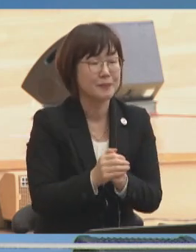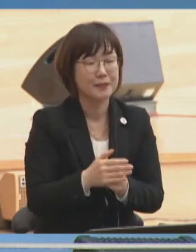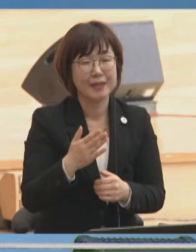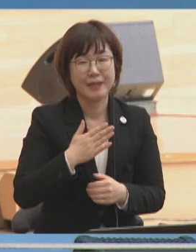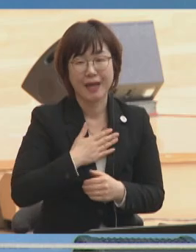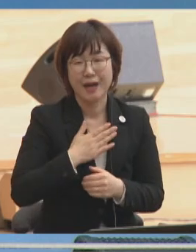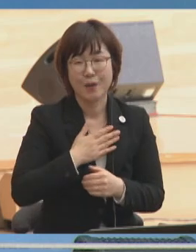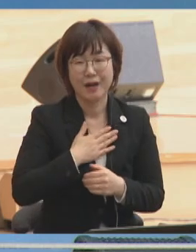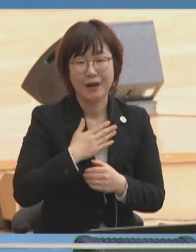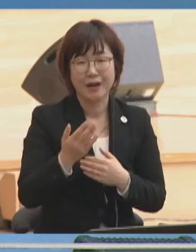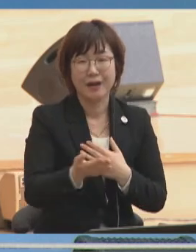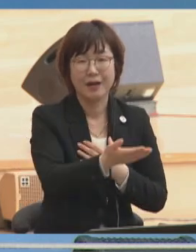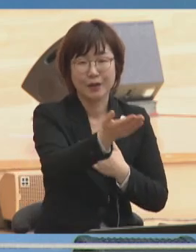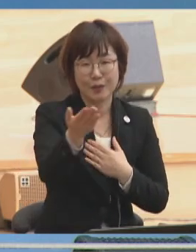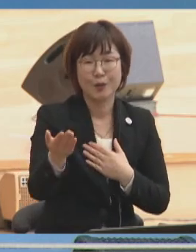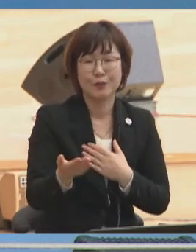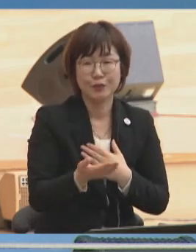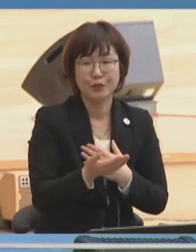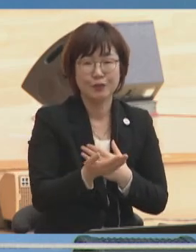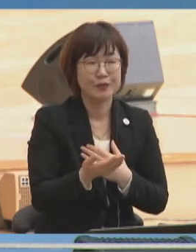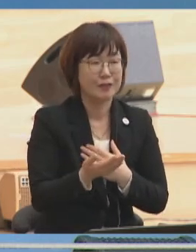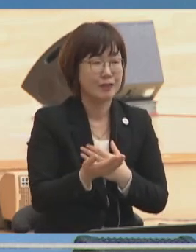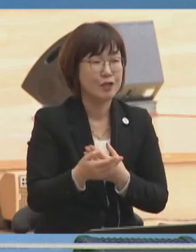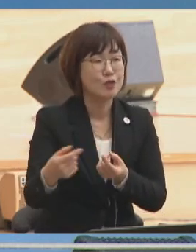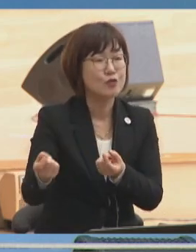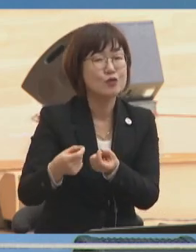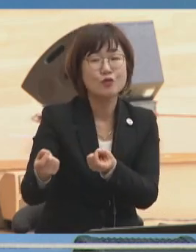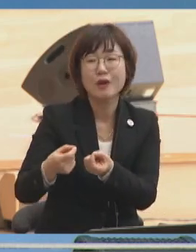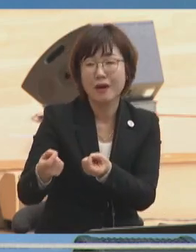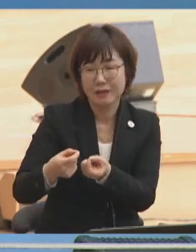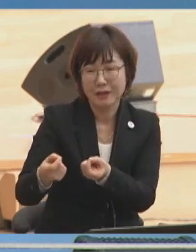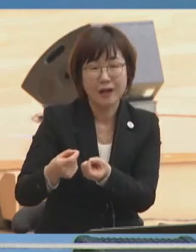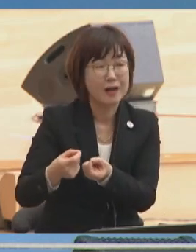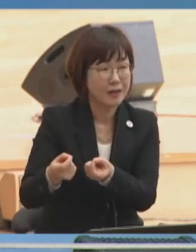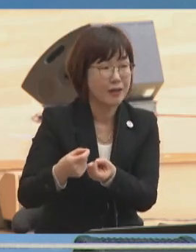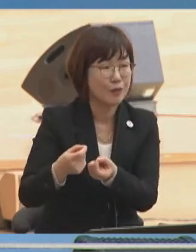앞에도 굶주린 5천 명과 같은 이들이 있죠.